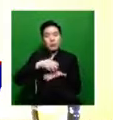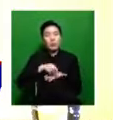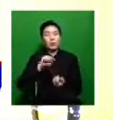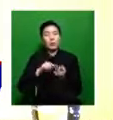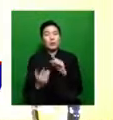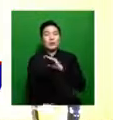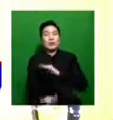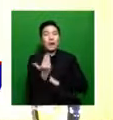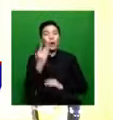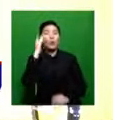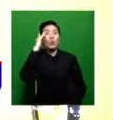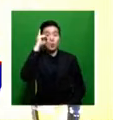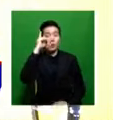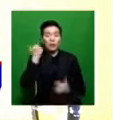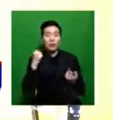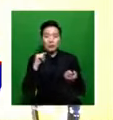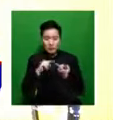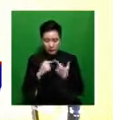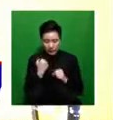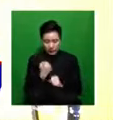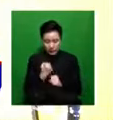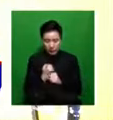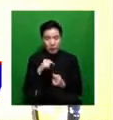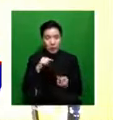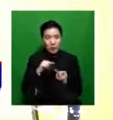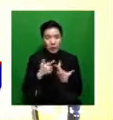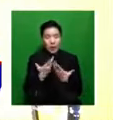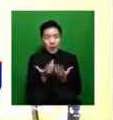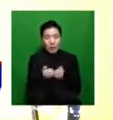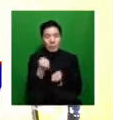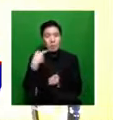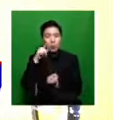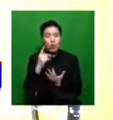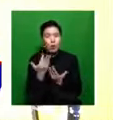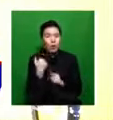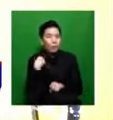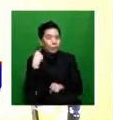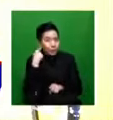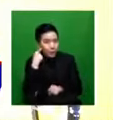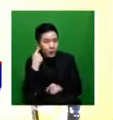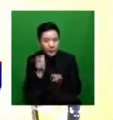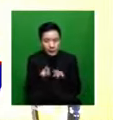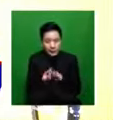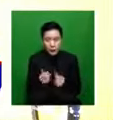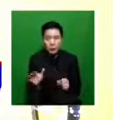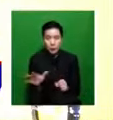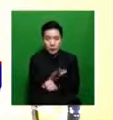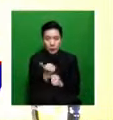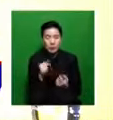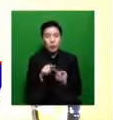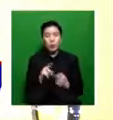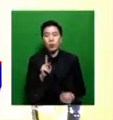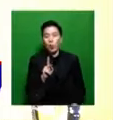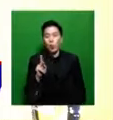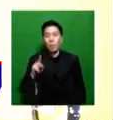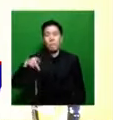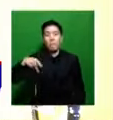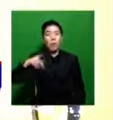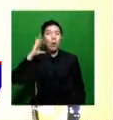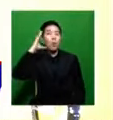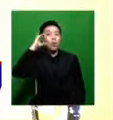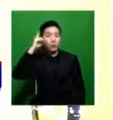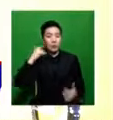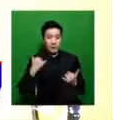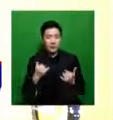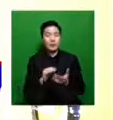งเช้าของวันพรุ่งนี้สำหรับผู้ที่จะได้รับประโยชน์ตรงนี้ก็เดี๋ยวรอรับฟังรายละเอียดอย่างเป็นทางการจากกกพ.ในวันพรุ่งนี้นะ